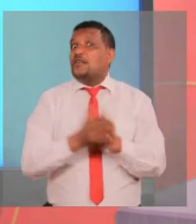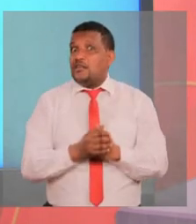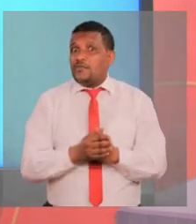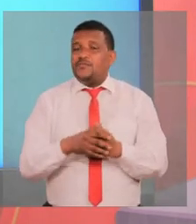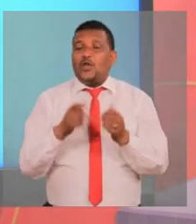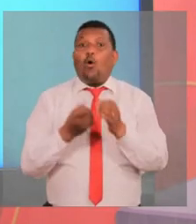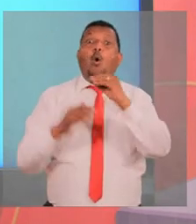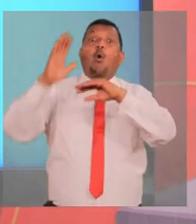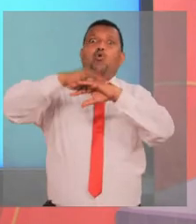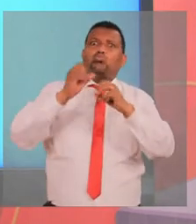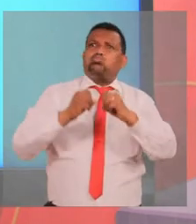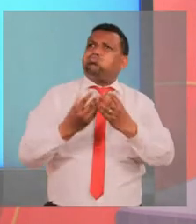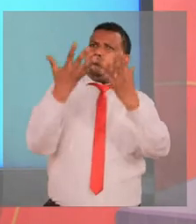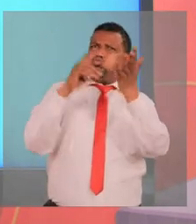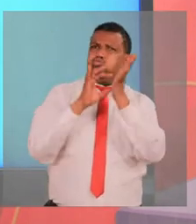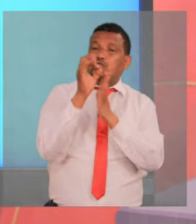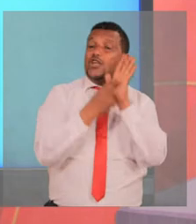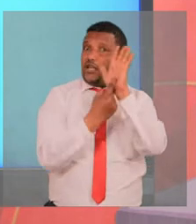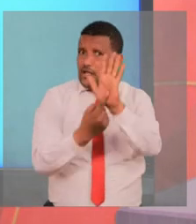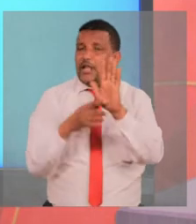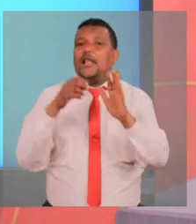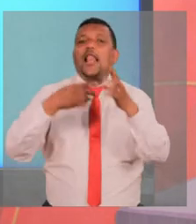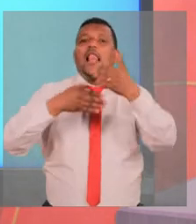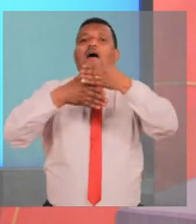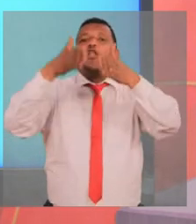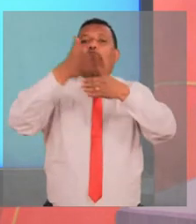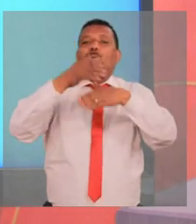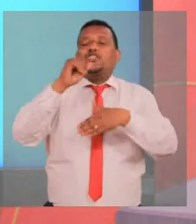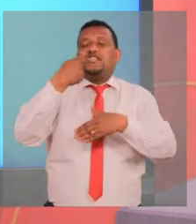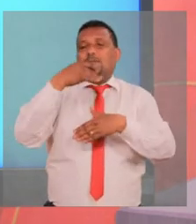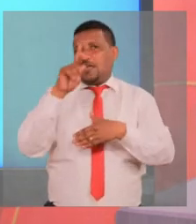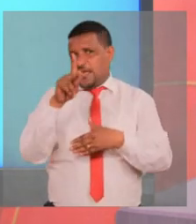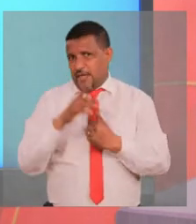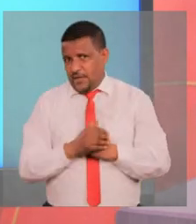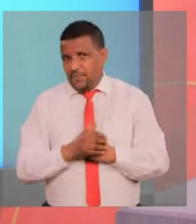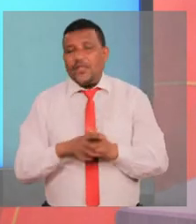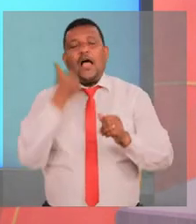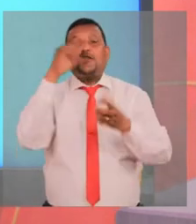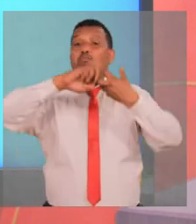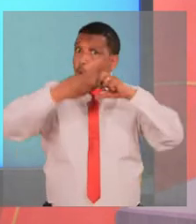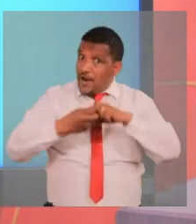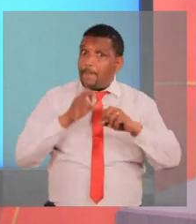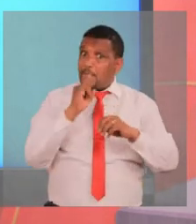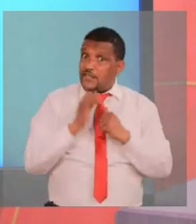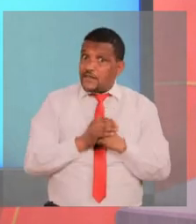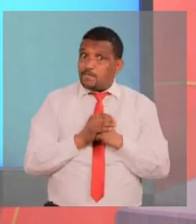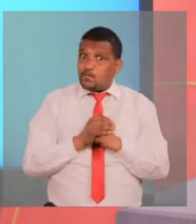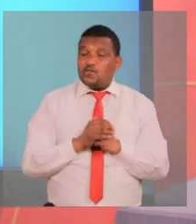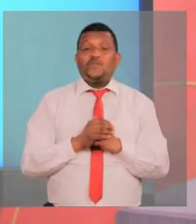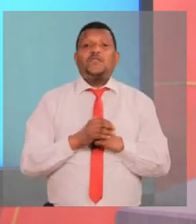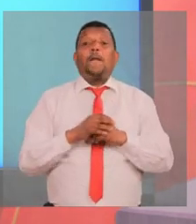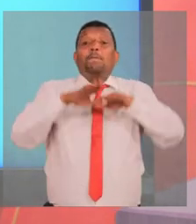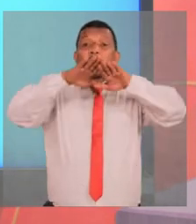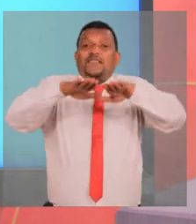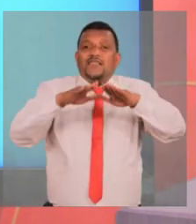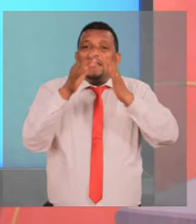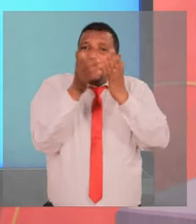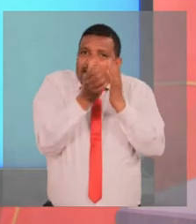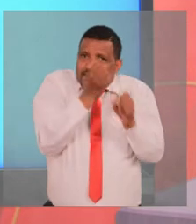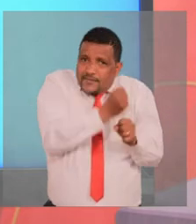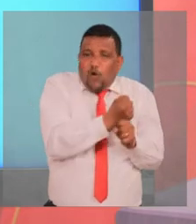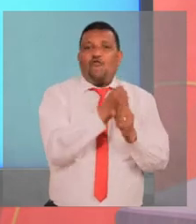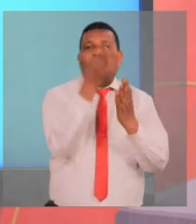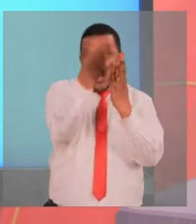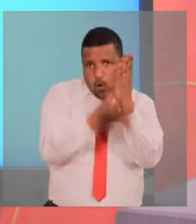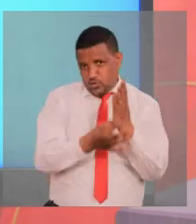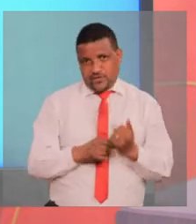तो वर्किंग अट थे लेवल आफ जीडीपी के दादर प्रोब्लम्स नॉमिनेशन आफ अकाउंट्स डिपार्मेंट